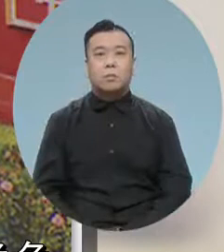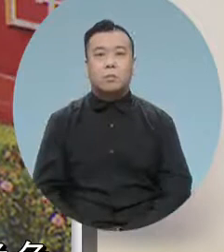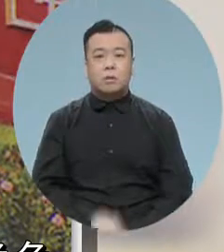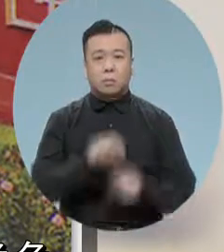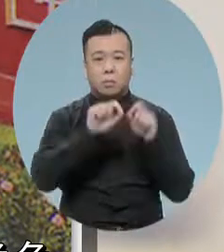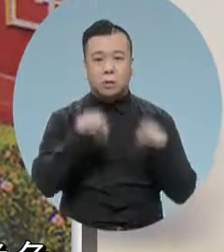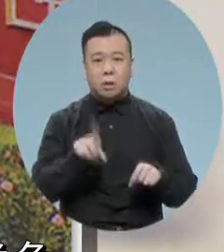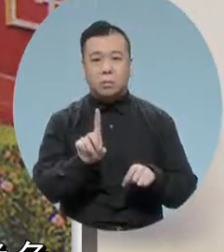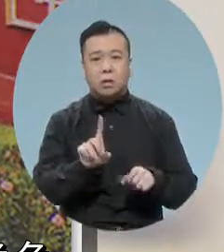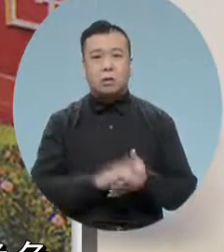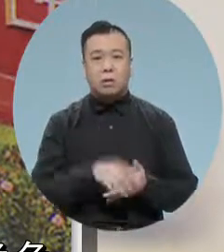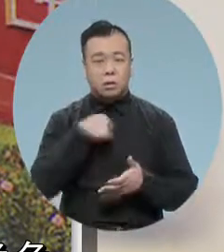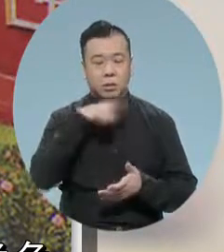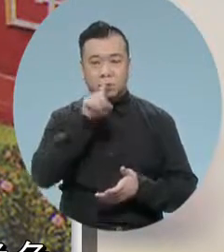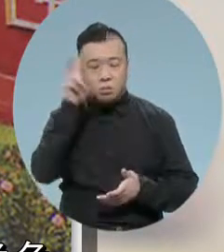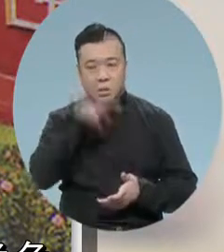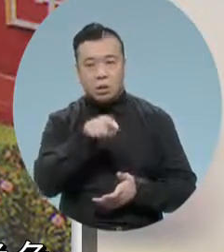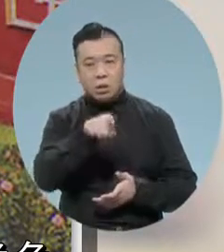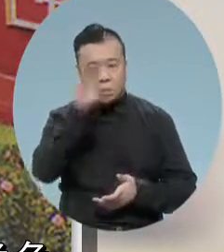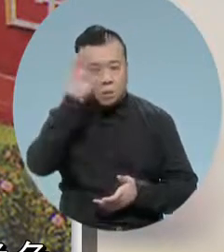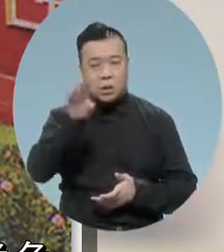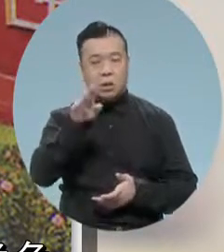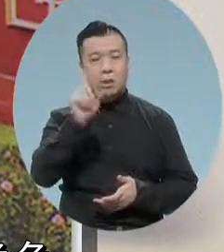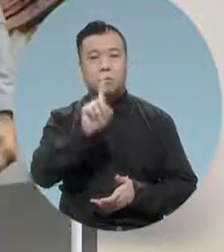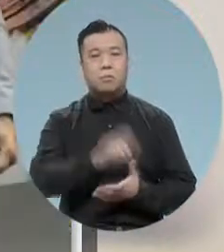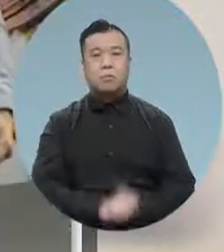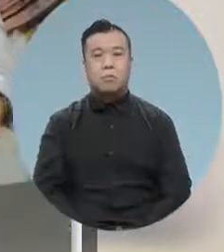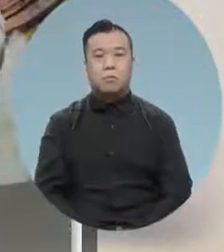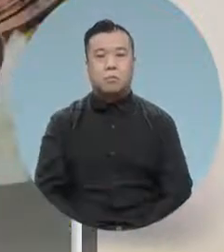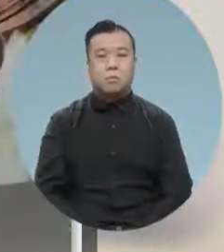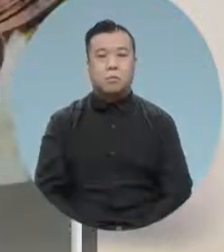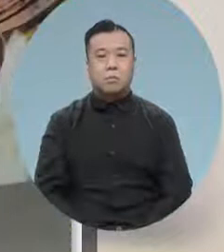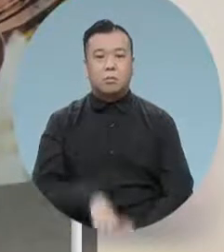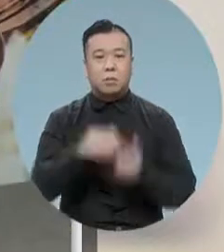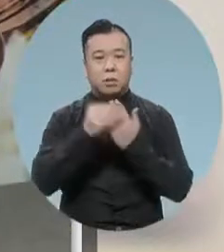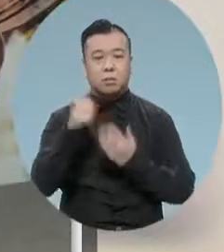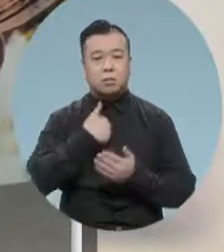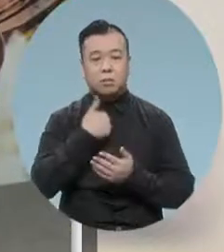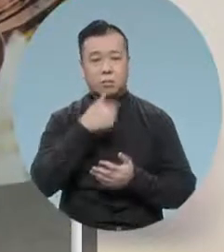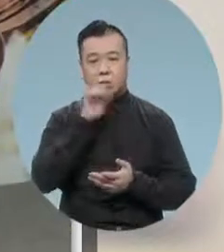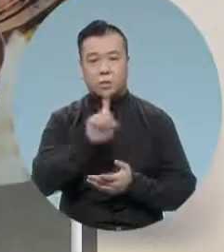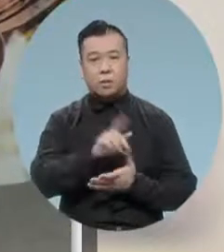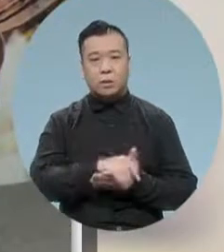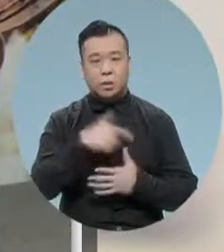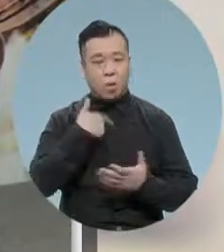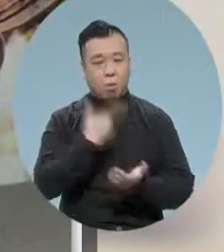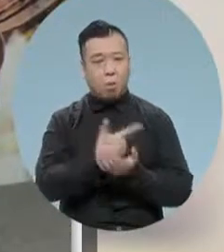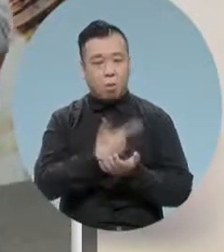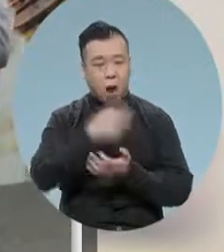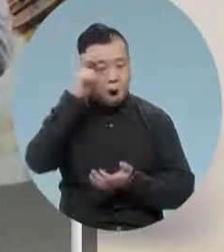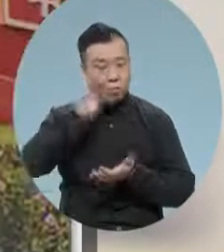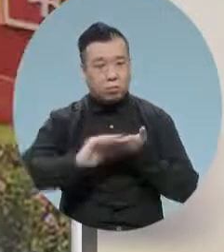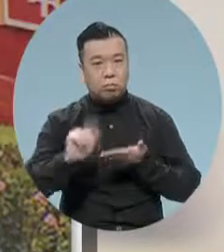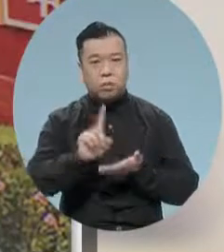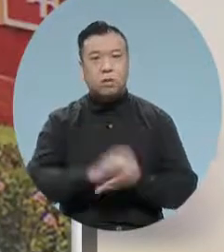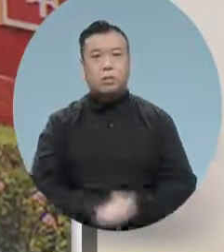問題只係我哋點樣睇我哋喺未來嘅角色。頭先阿葉老師提到一個，我覺得幾值得我哋思考一